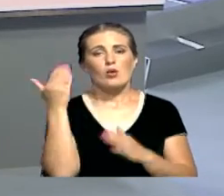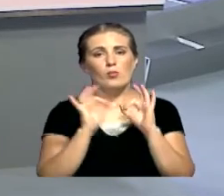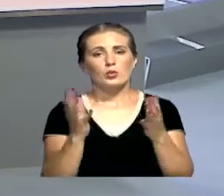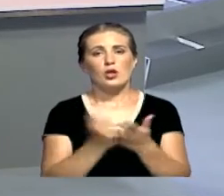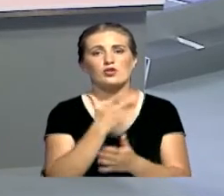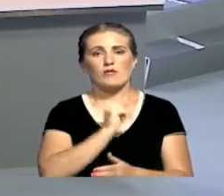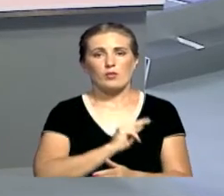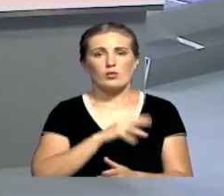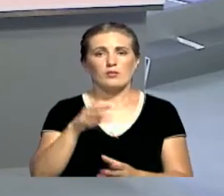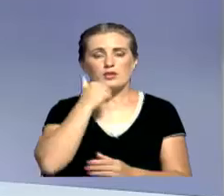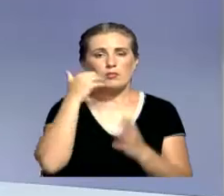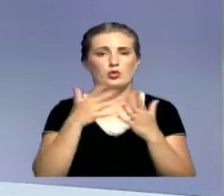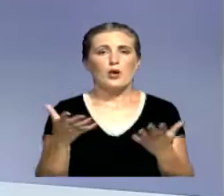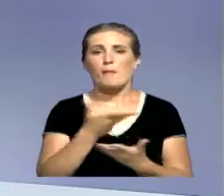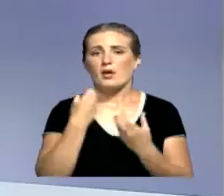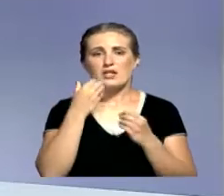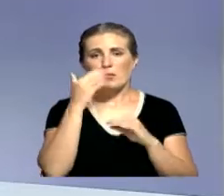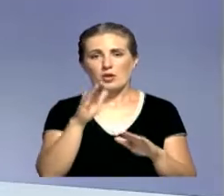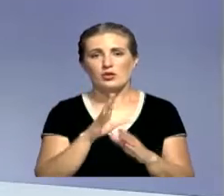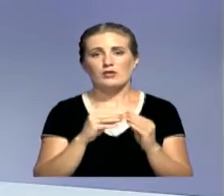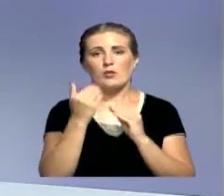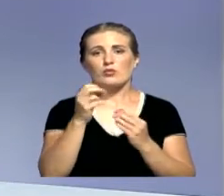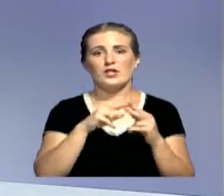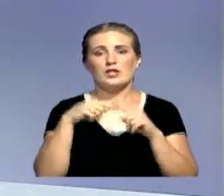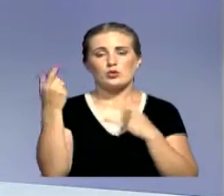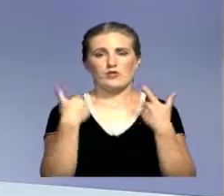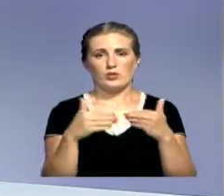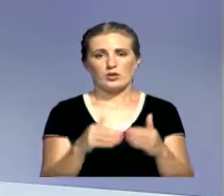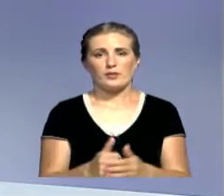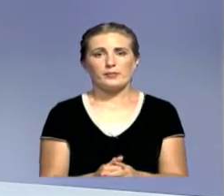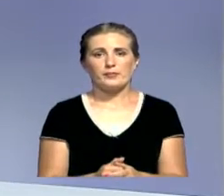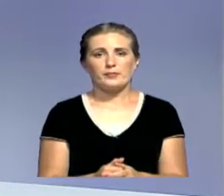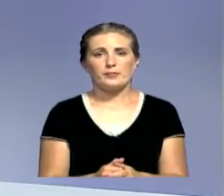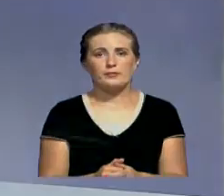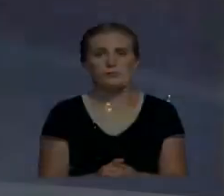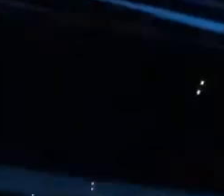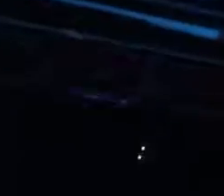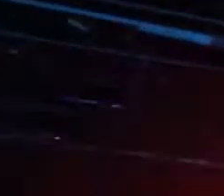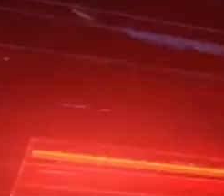удачи в работе все красиво большое но мы не прощаемся с вами увидимся в следующих выпусках